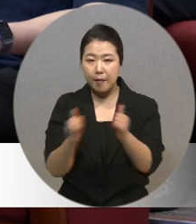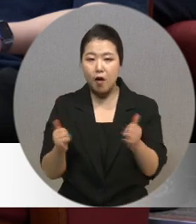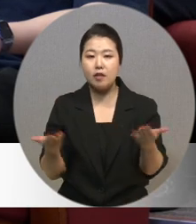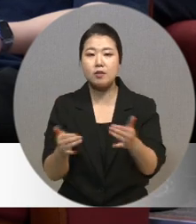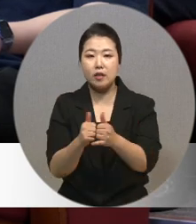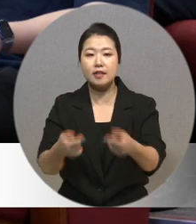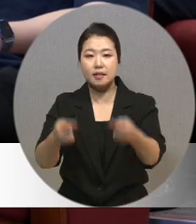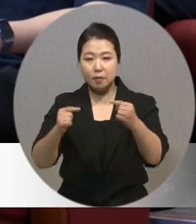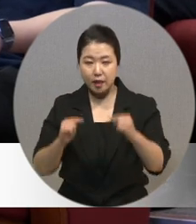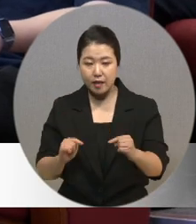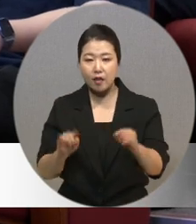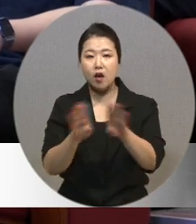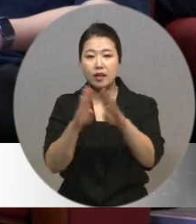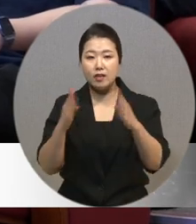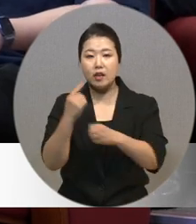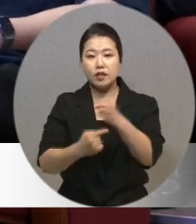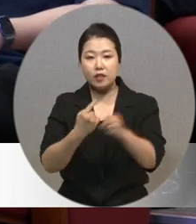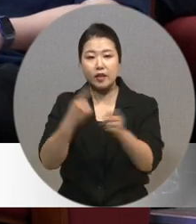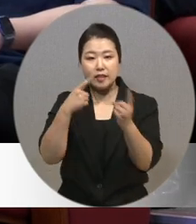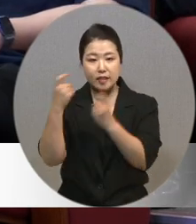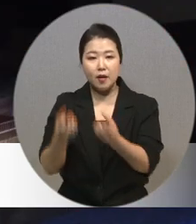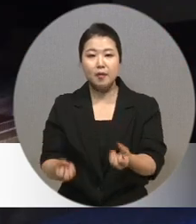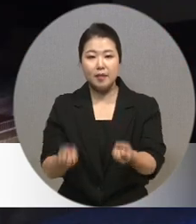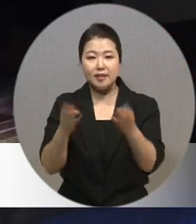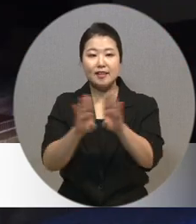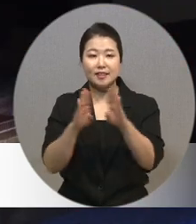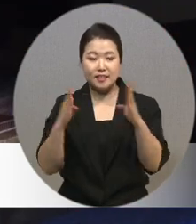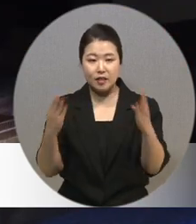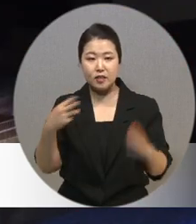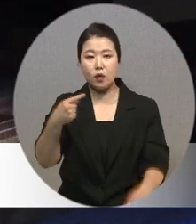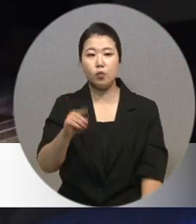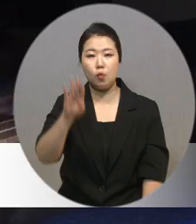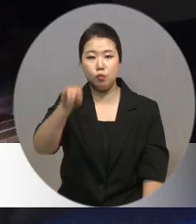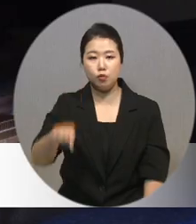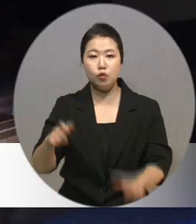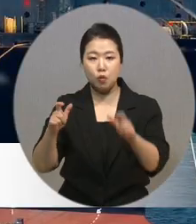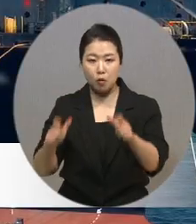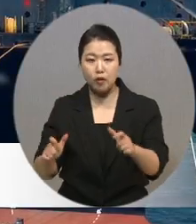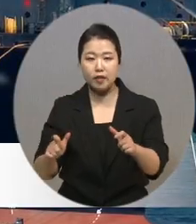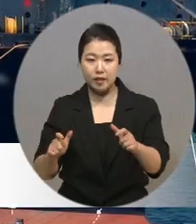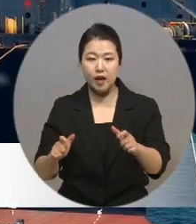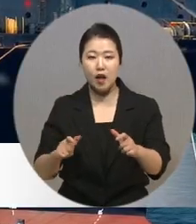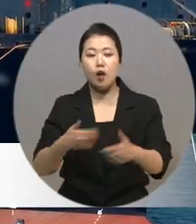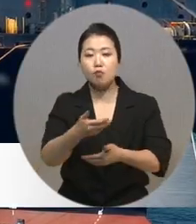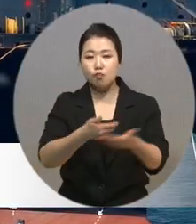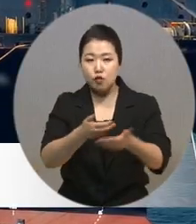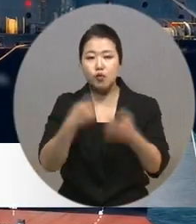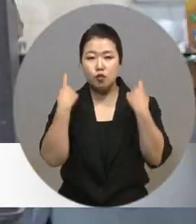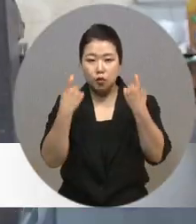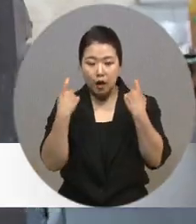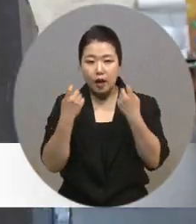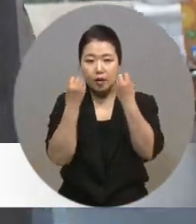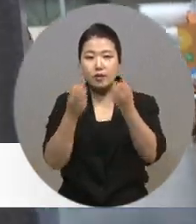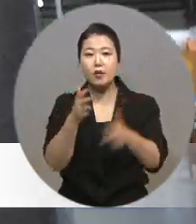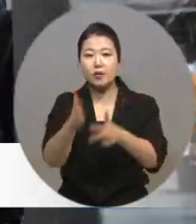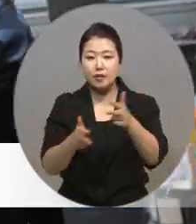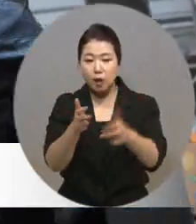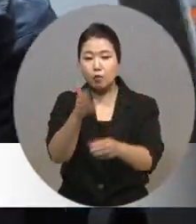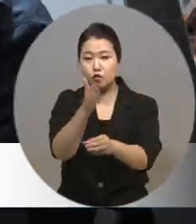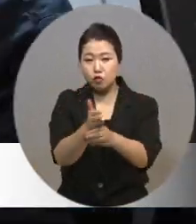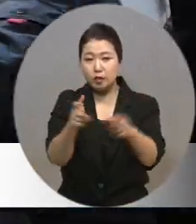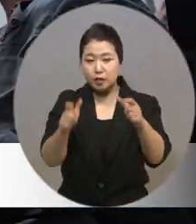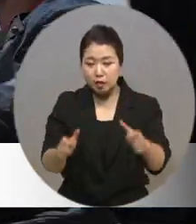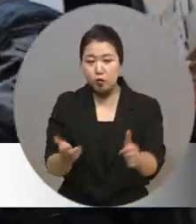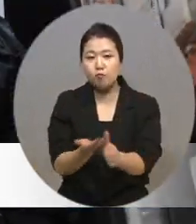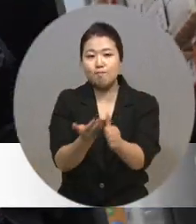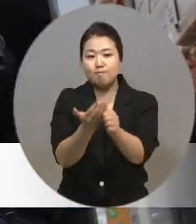가운데 개청 1주년 기념 행사를 개최해 동부권을 환태 평양 물류 관광 신사업 거점으로